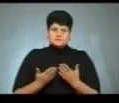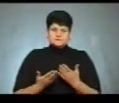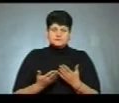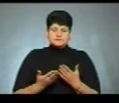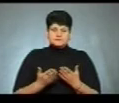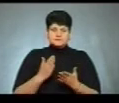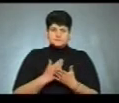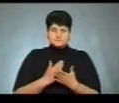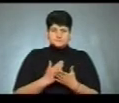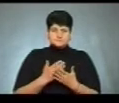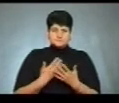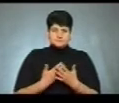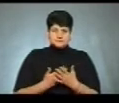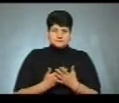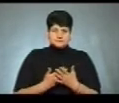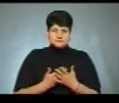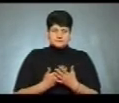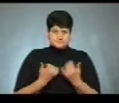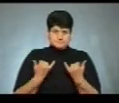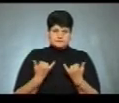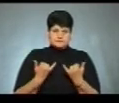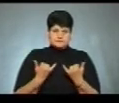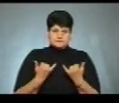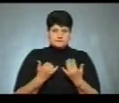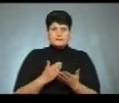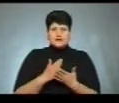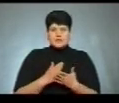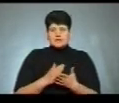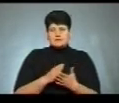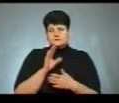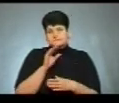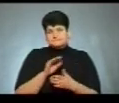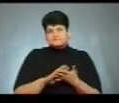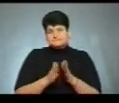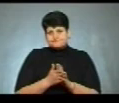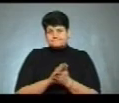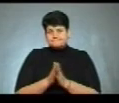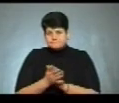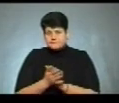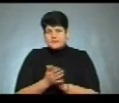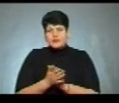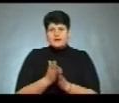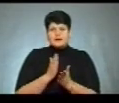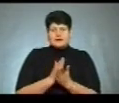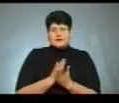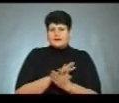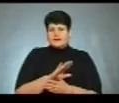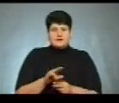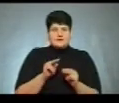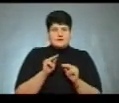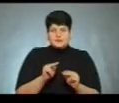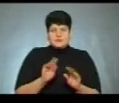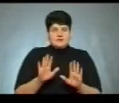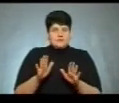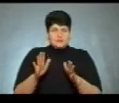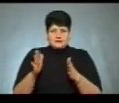є, наприклад, і зараз, якщо є усні домовленості і є якийсь недобросовісний випадок